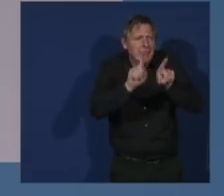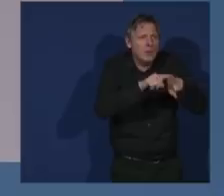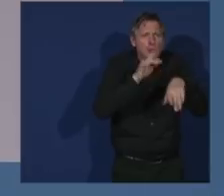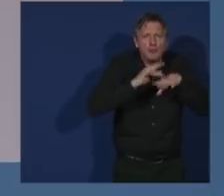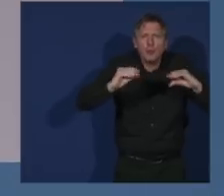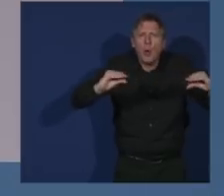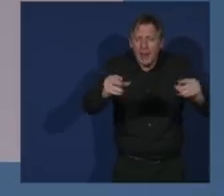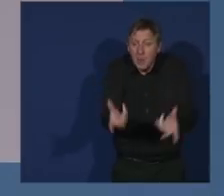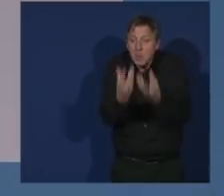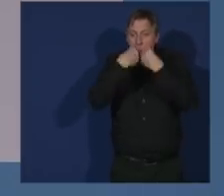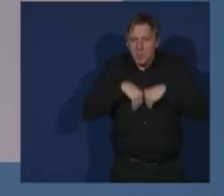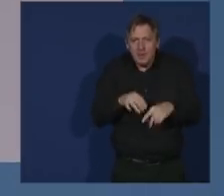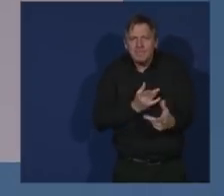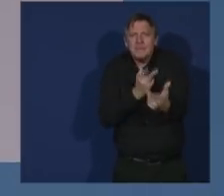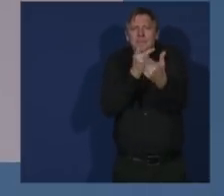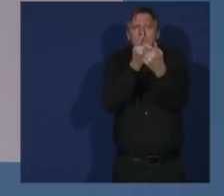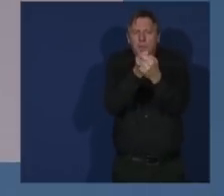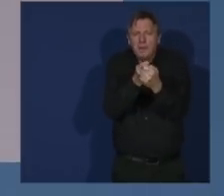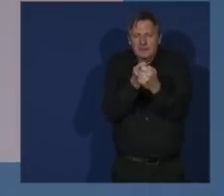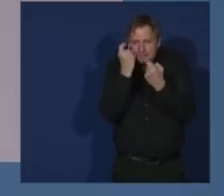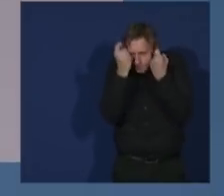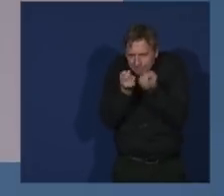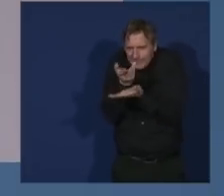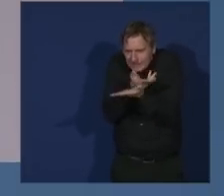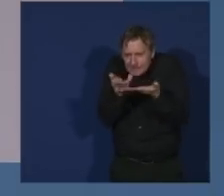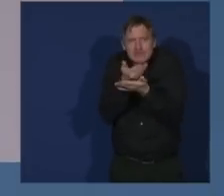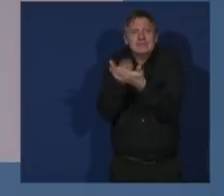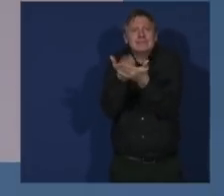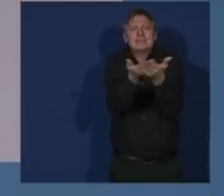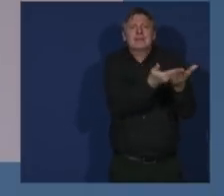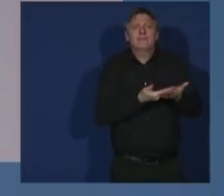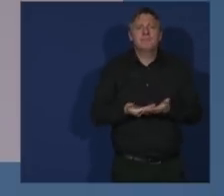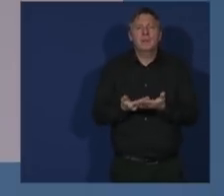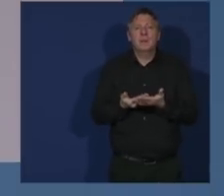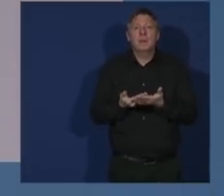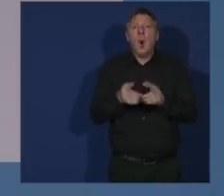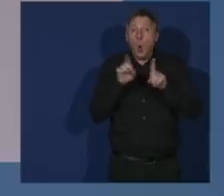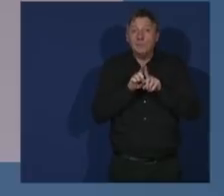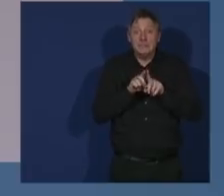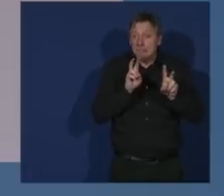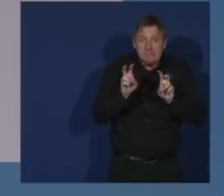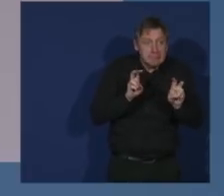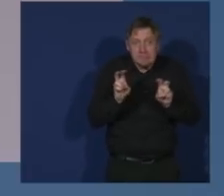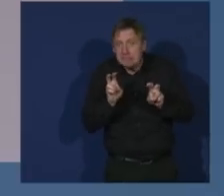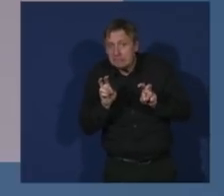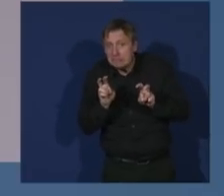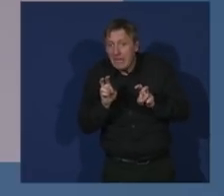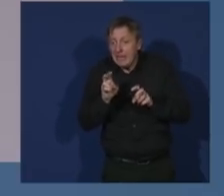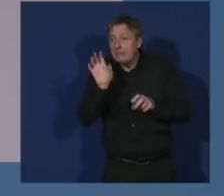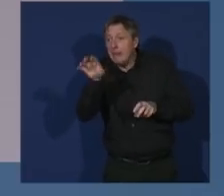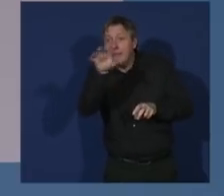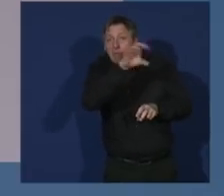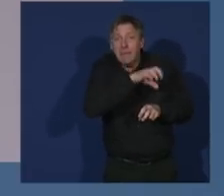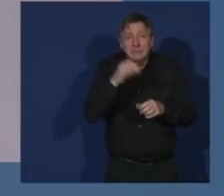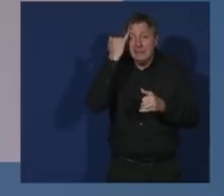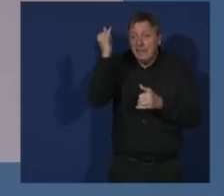choses. Et puis, il faudra aussi que nous allons chercher les idées là où elles sont, dans nos territoires, dans